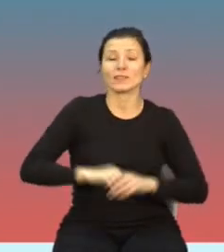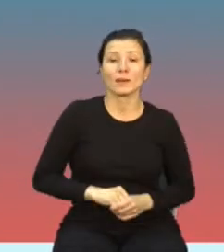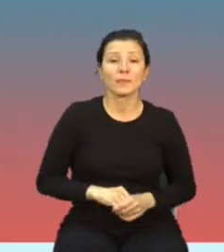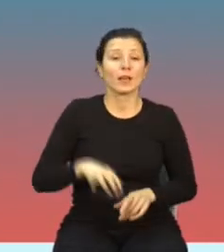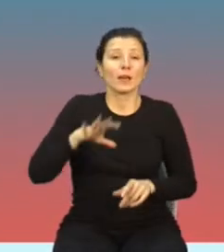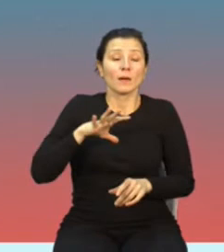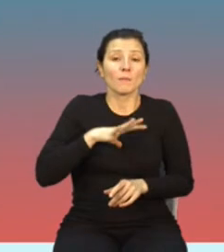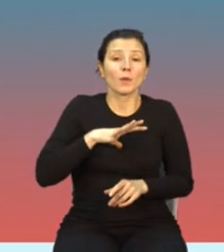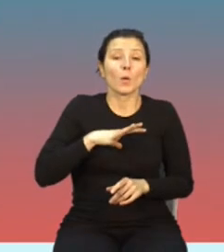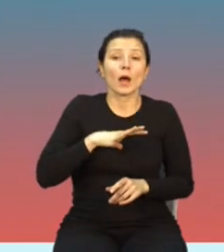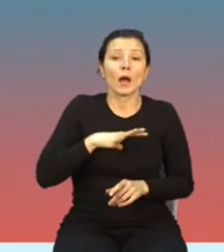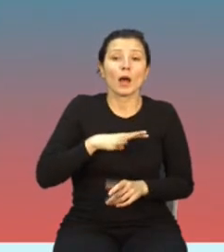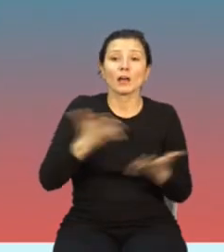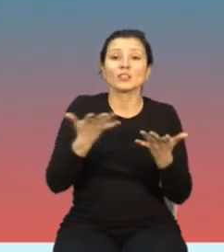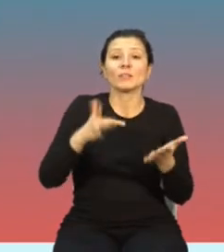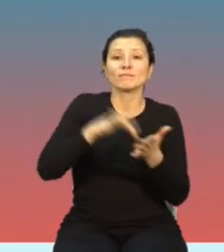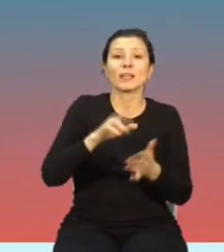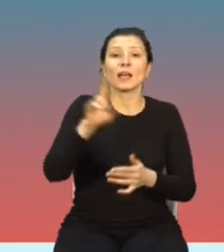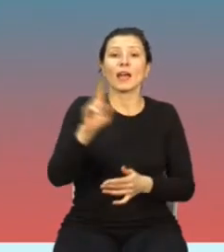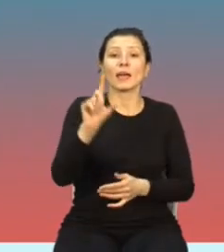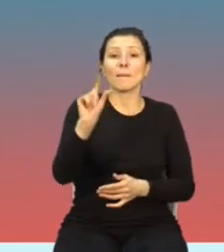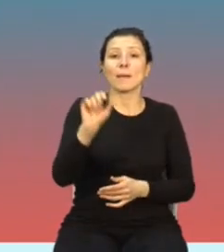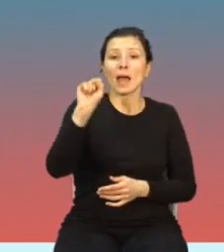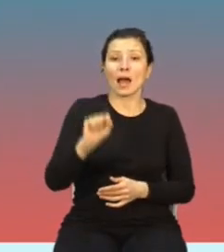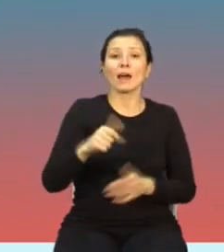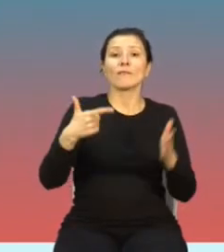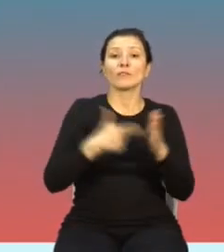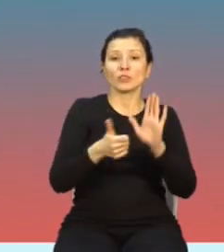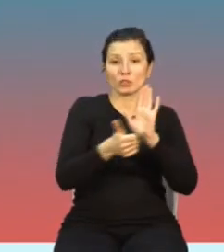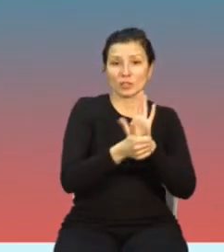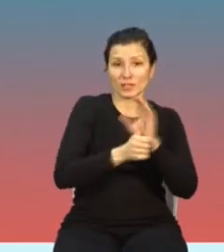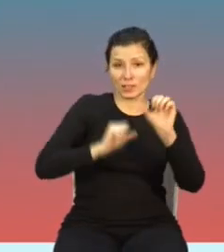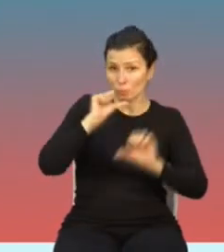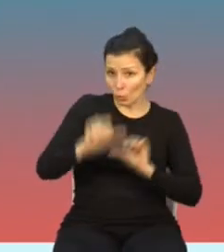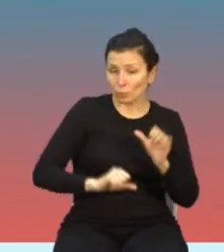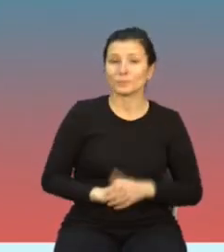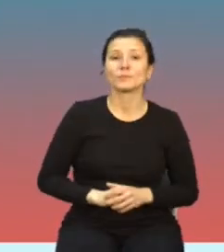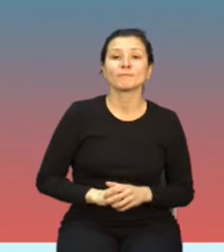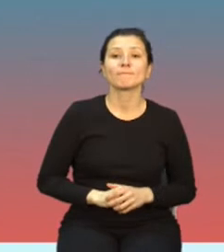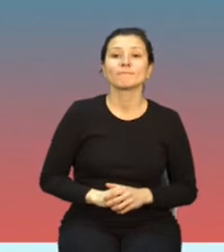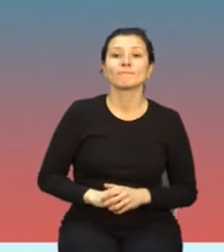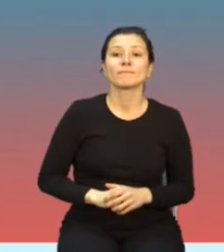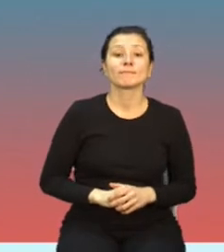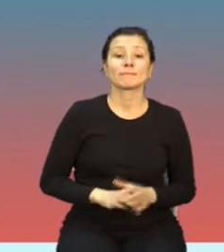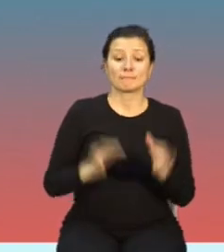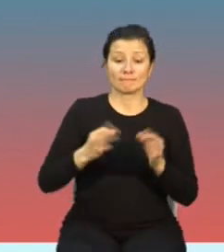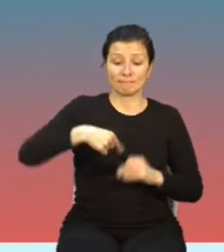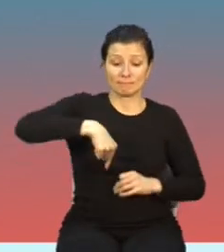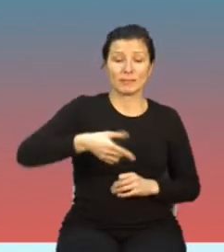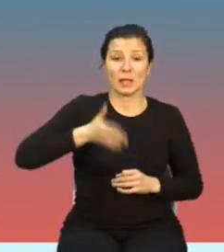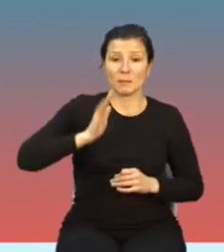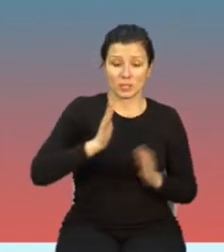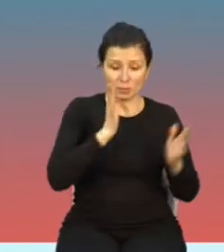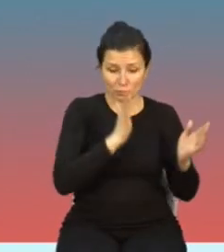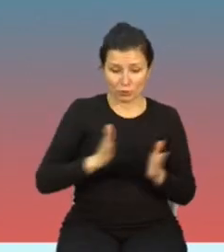została przeprowadzona w RPA w 2016 roku. I teraz będziemy przygotowywać